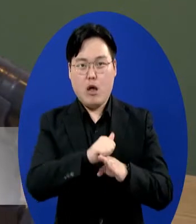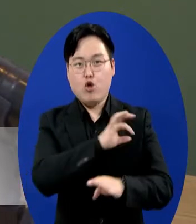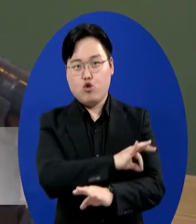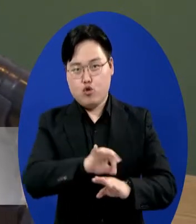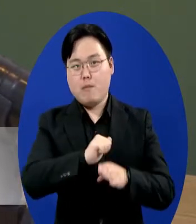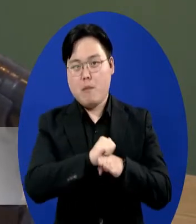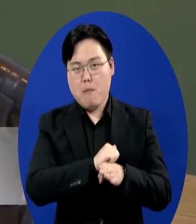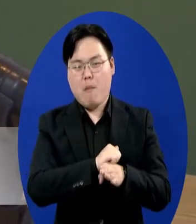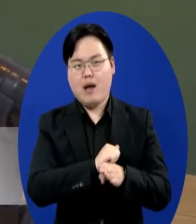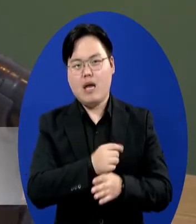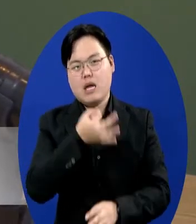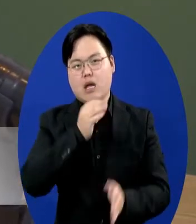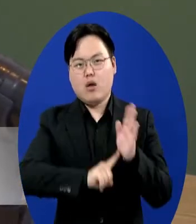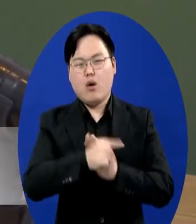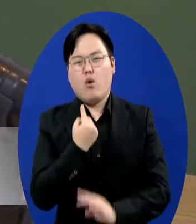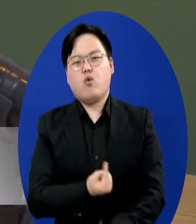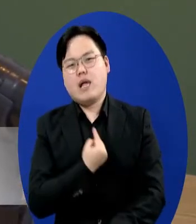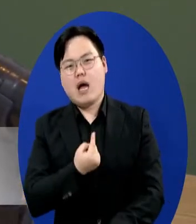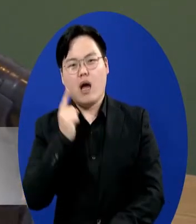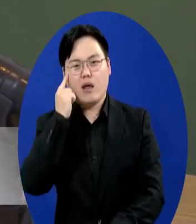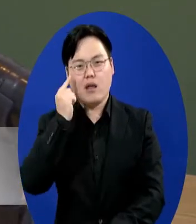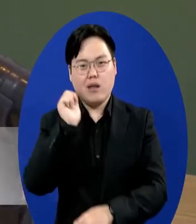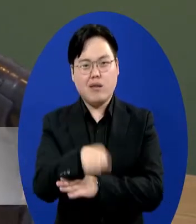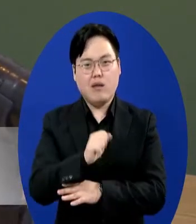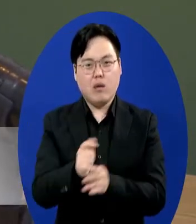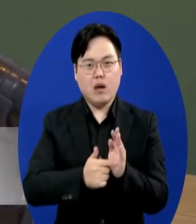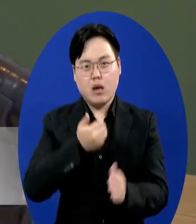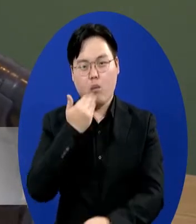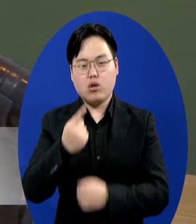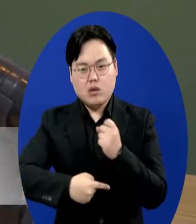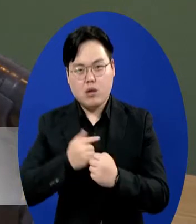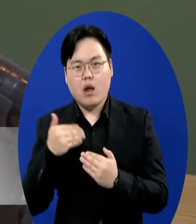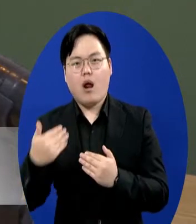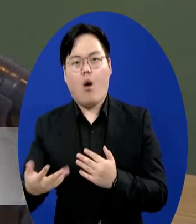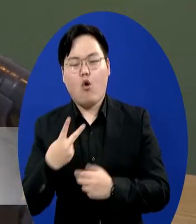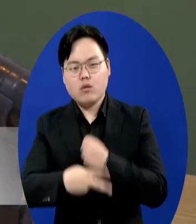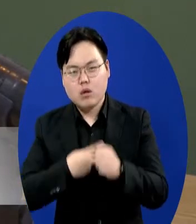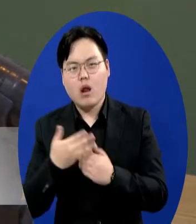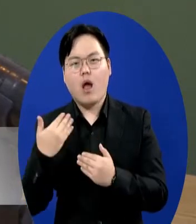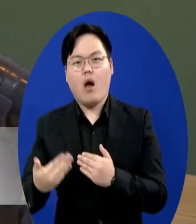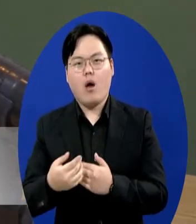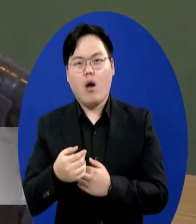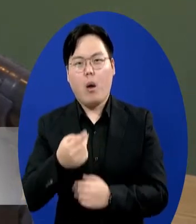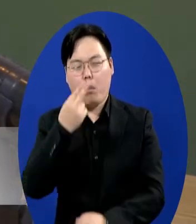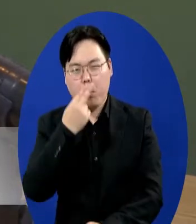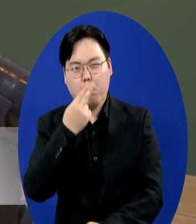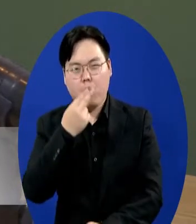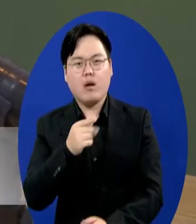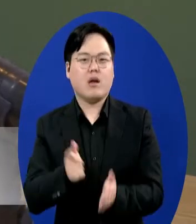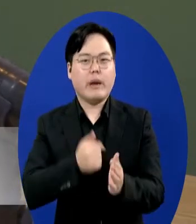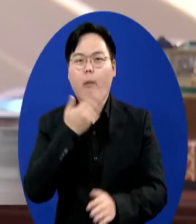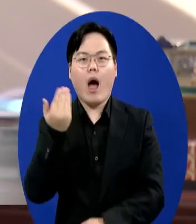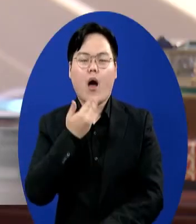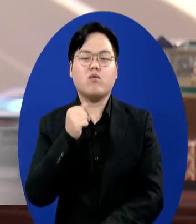эхлүүлэх хэрэгтэй. Тэн дээр бол хүлээгээл ардснаал одоо жилийн дараа юу болох вэ? 2 жилийн дараа юу болох вэ гэдэг нэг тийм шаардлага